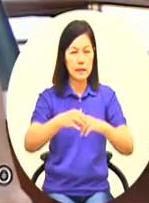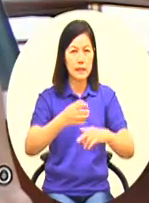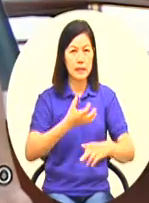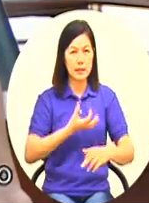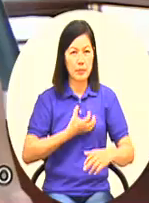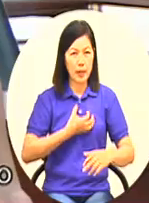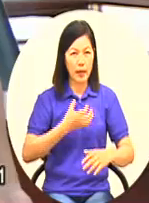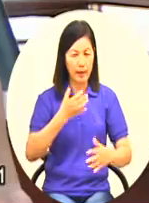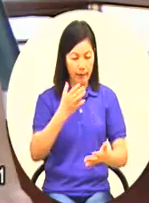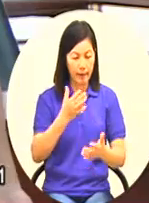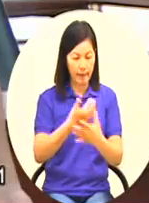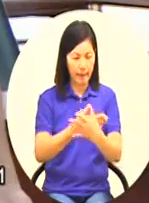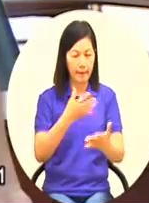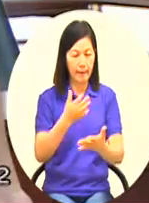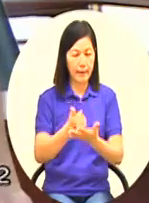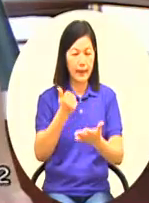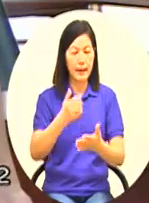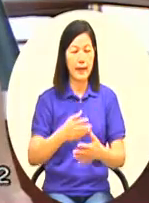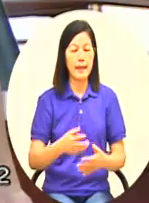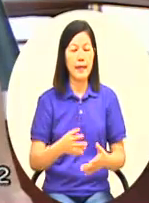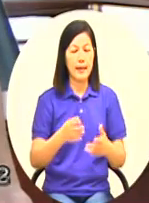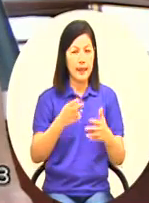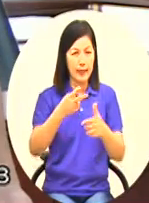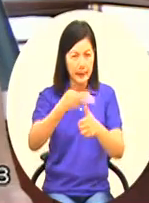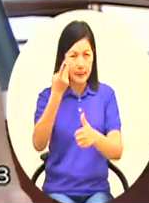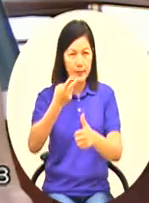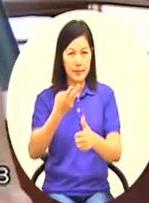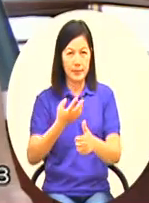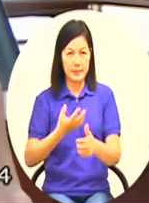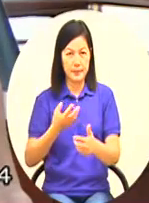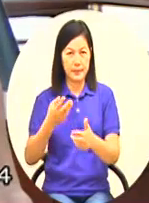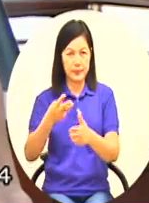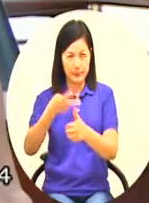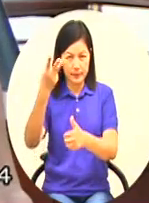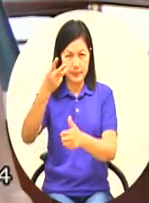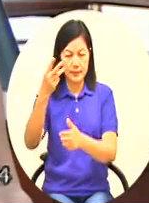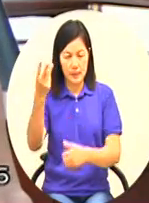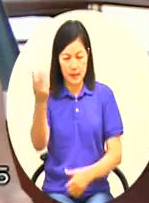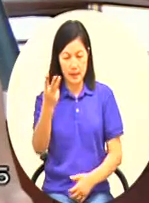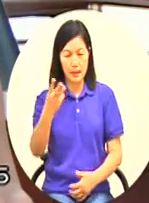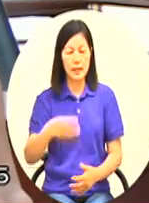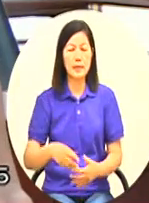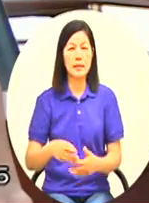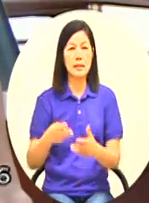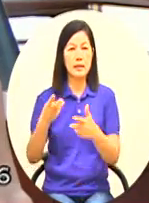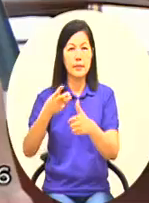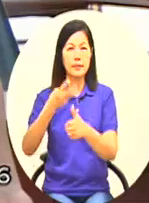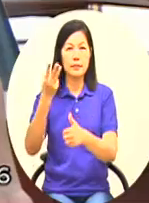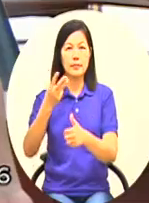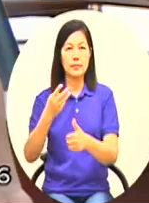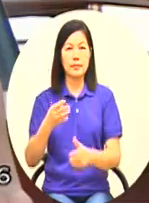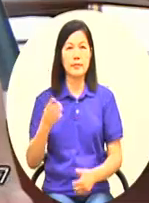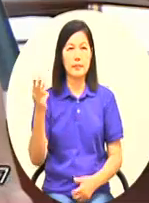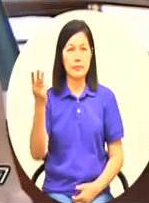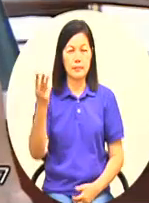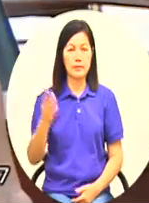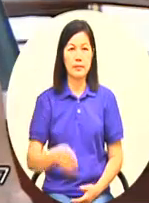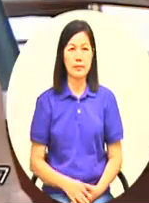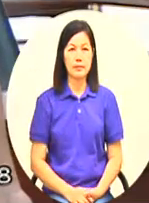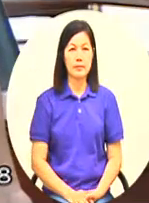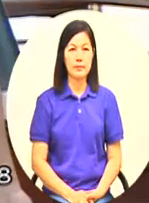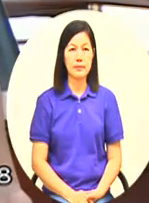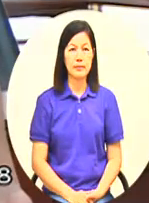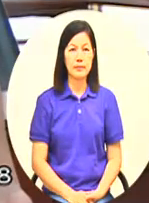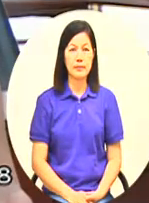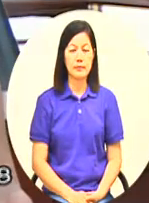哦，四块银牌，三块铜牌，连起来都。无意啦，吼、哦！啊，尤其最近呢，我看到媒体